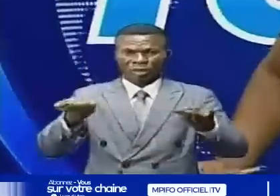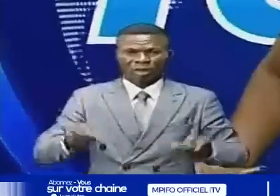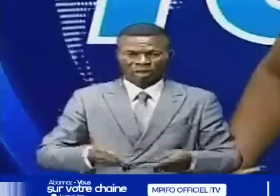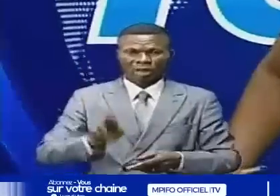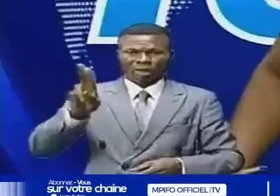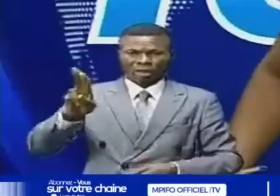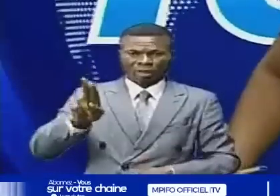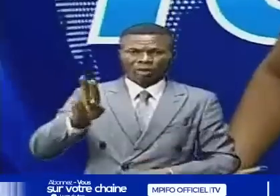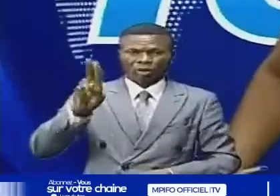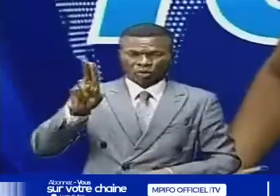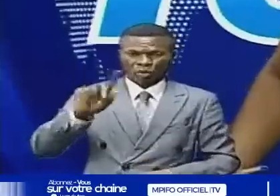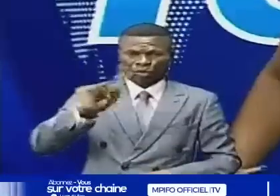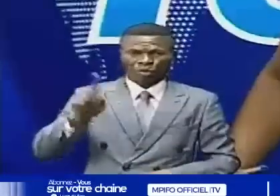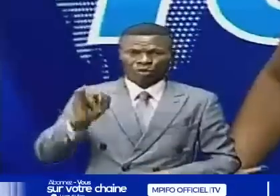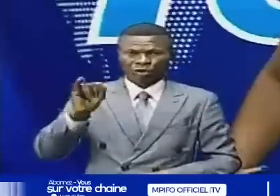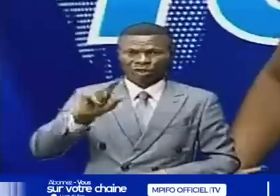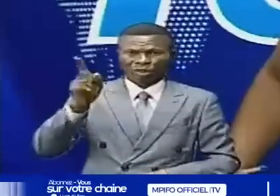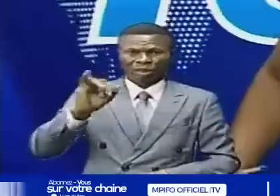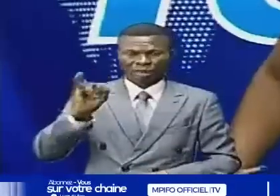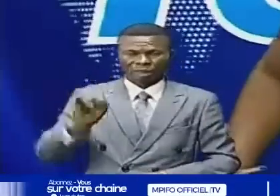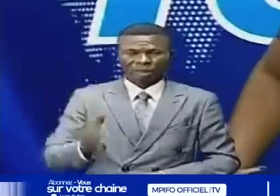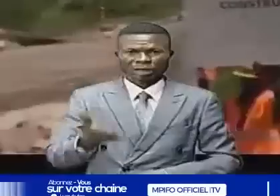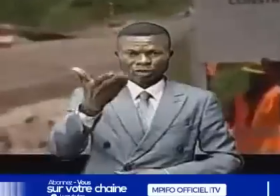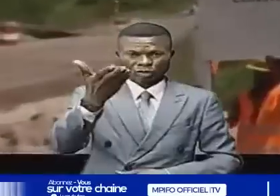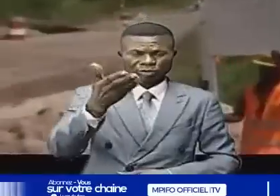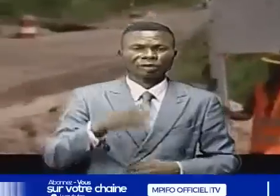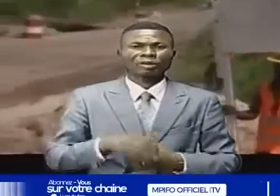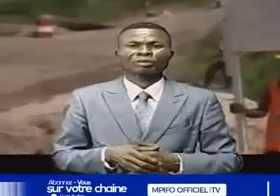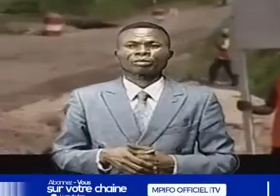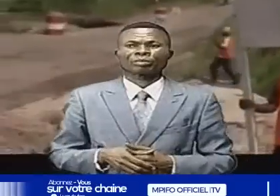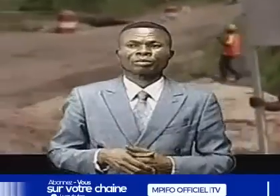à Uvira. Pascal Mouini, reportage.